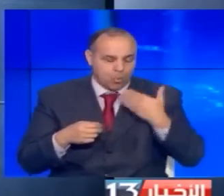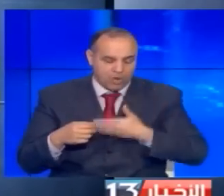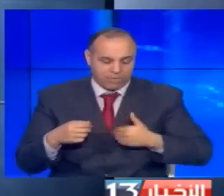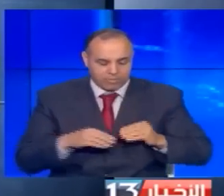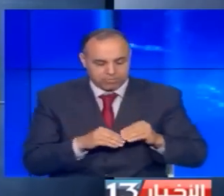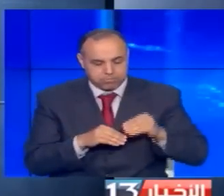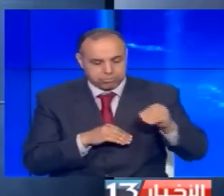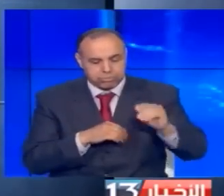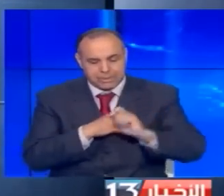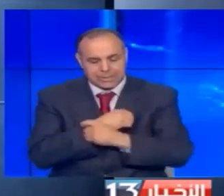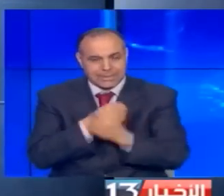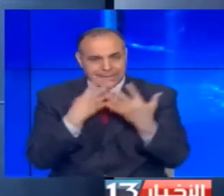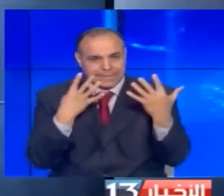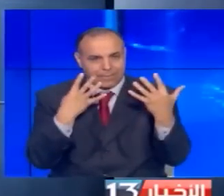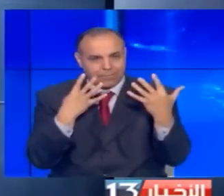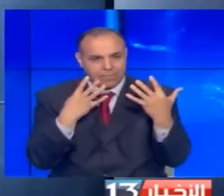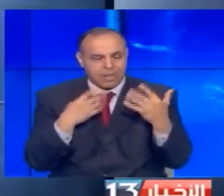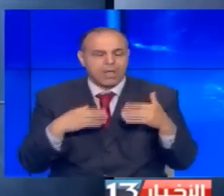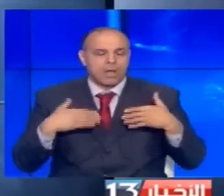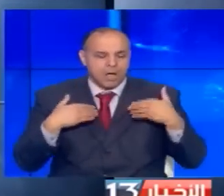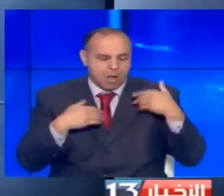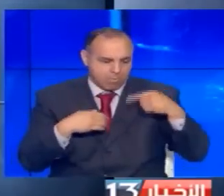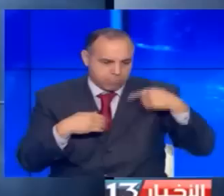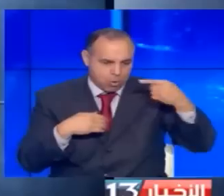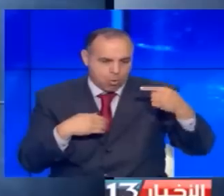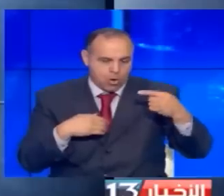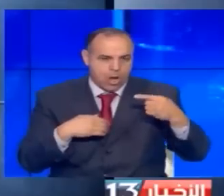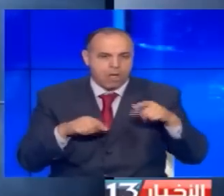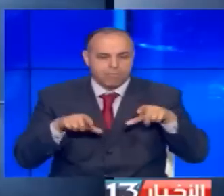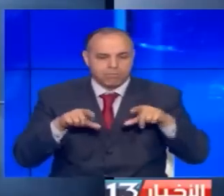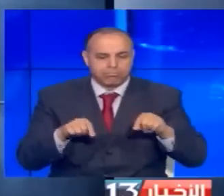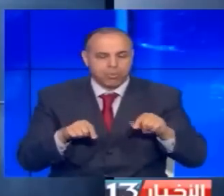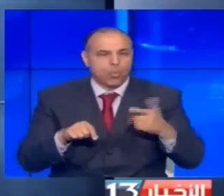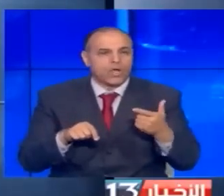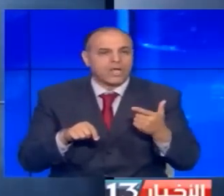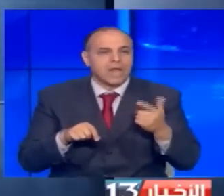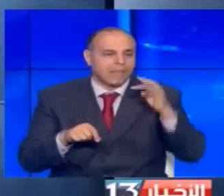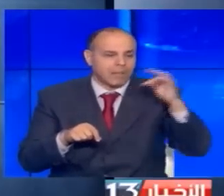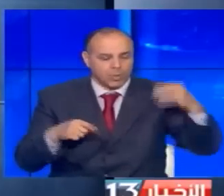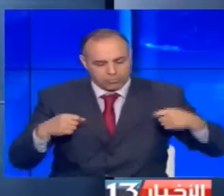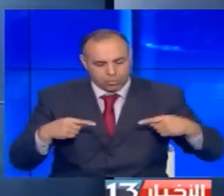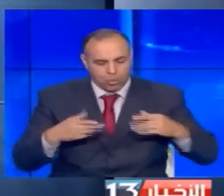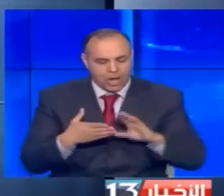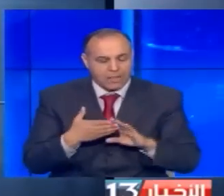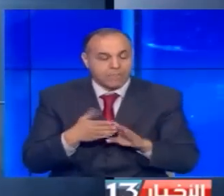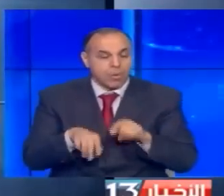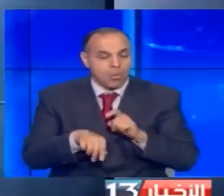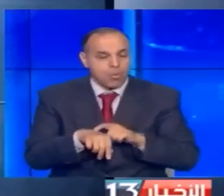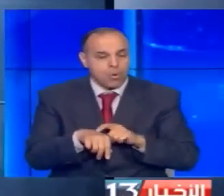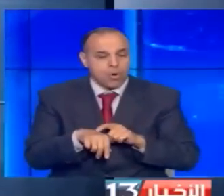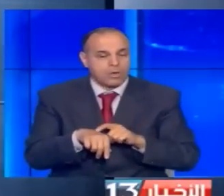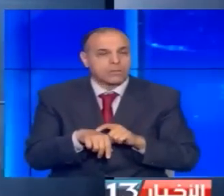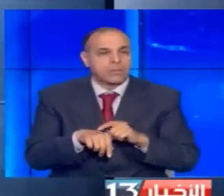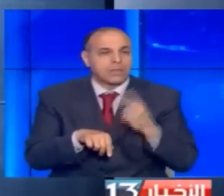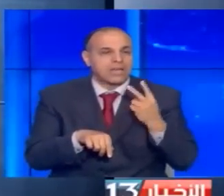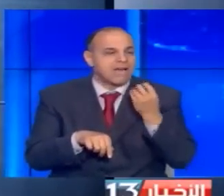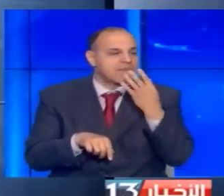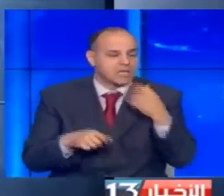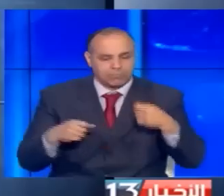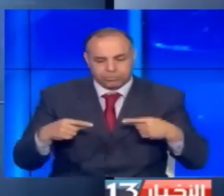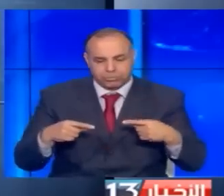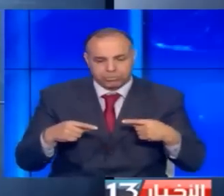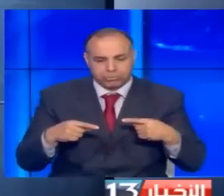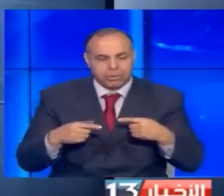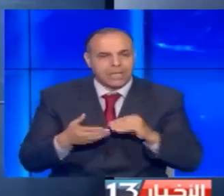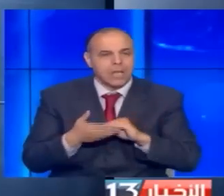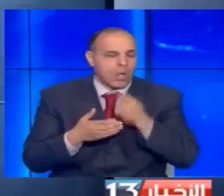المؤجلة الأسبوع 9 ستقام بعد غد بملعب نجيب الخطاب بتطاوين انطلاقا من الساعة 2 ظهرا